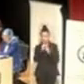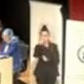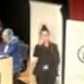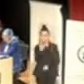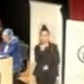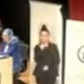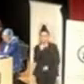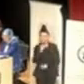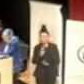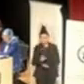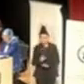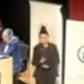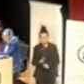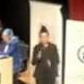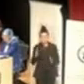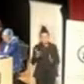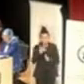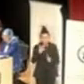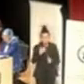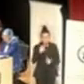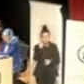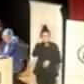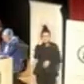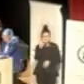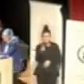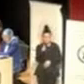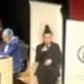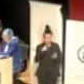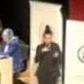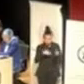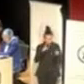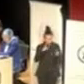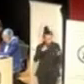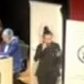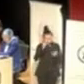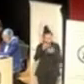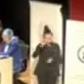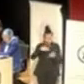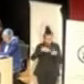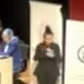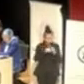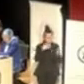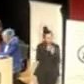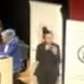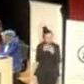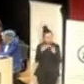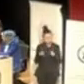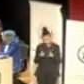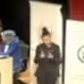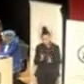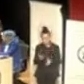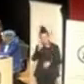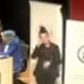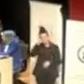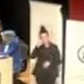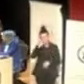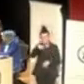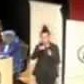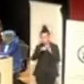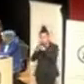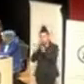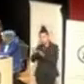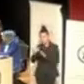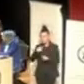süre zarfında en fazla 1 kullanıcı tarafından erişilebiliyor. Belki burada soru gelebilir diye parantez açmak istiyorum, özür